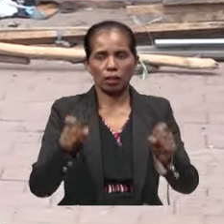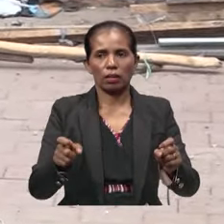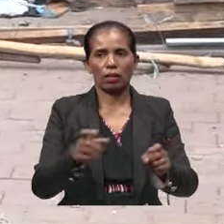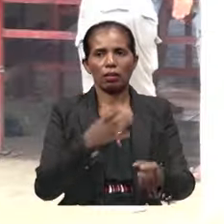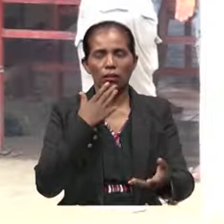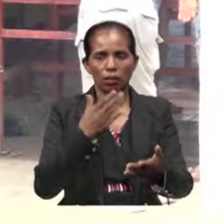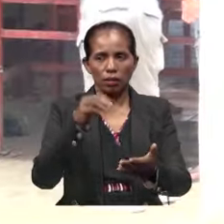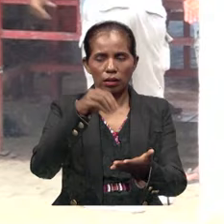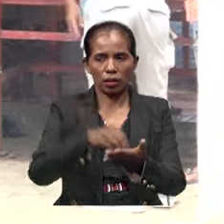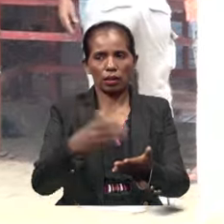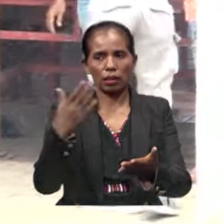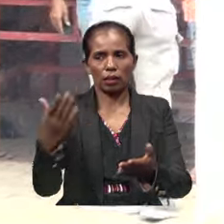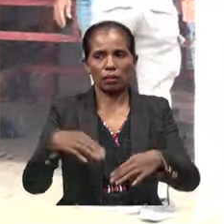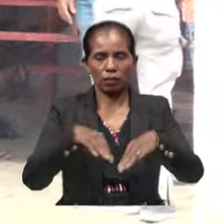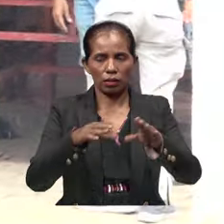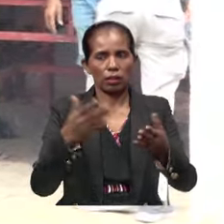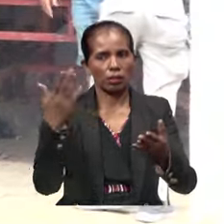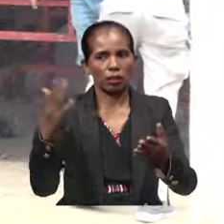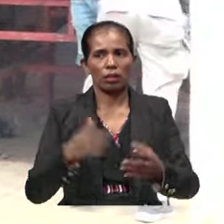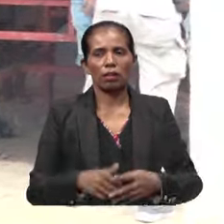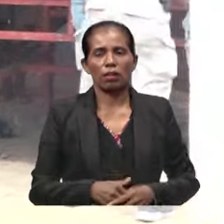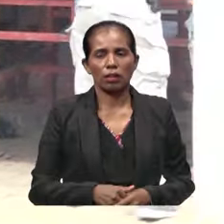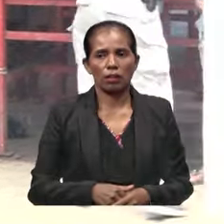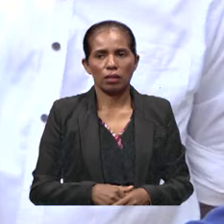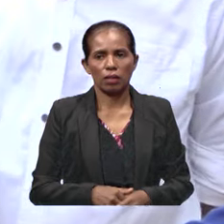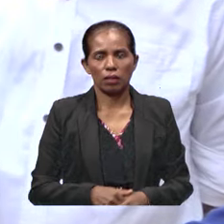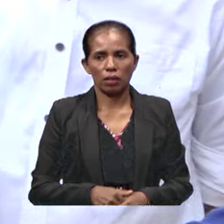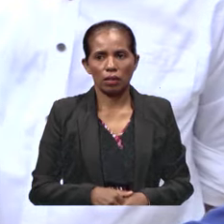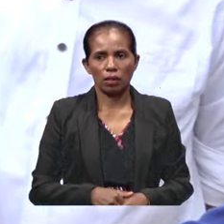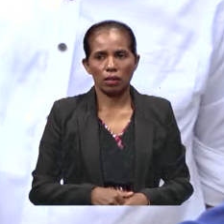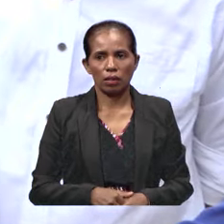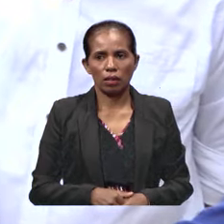diak, tau he laran per sira belfang he laran, nebe mak ba muru ni hum.